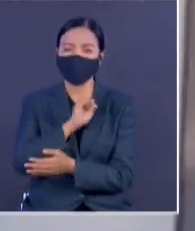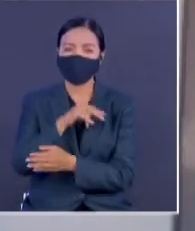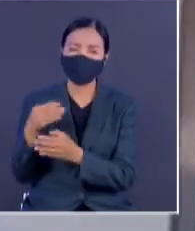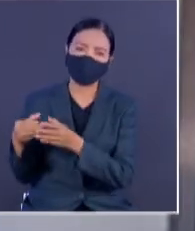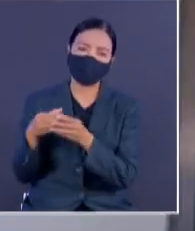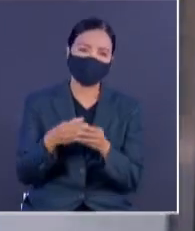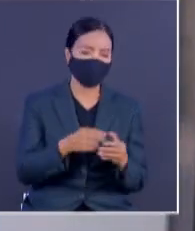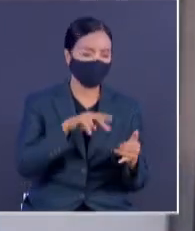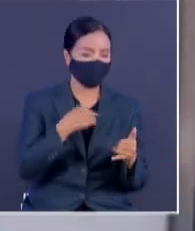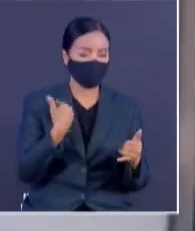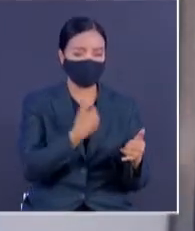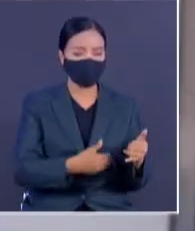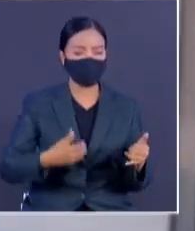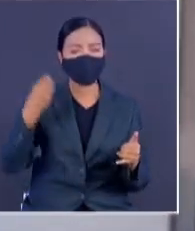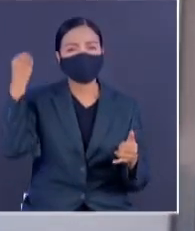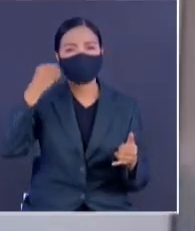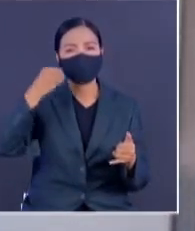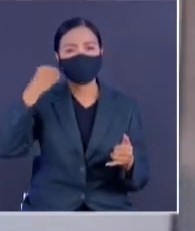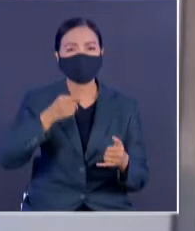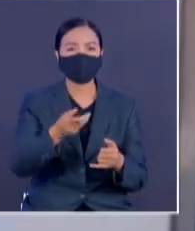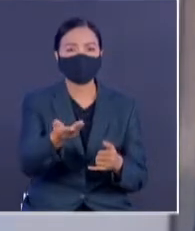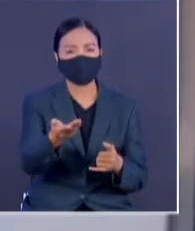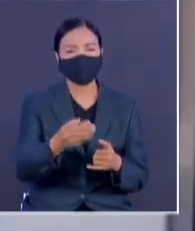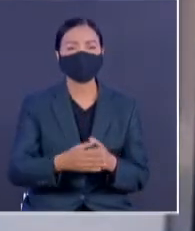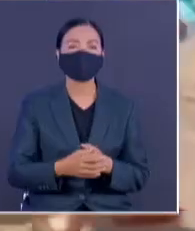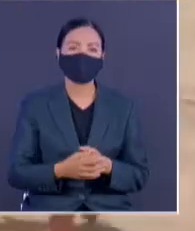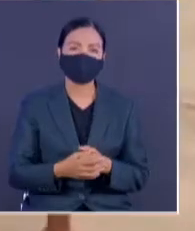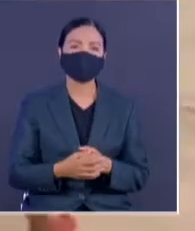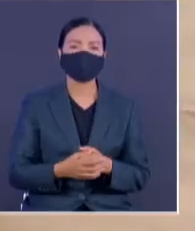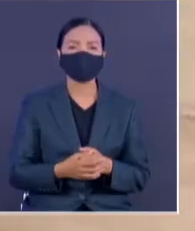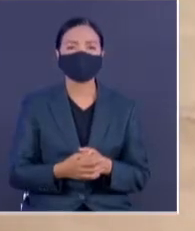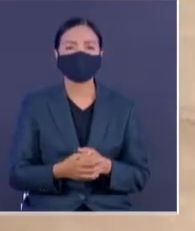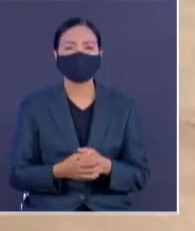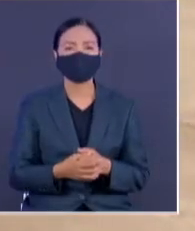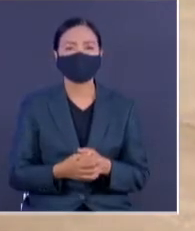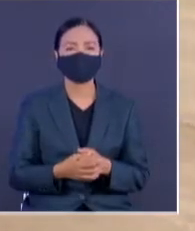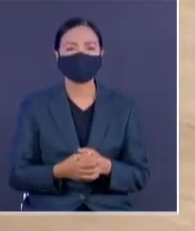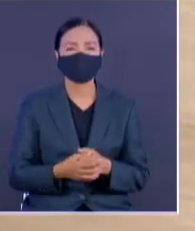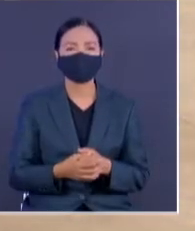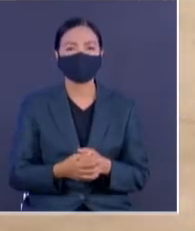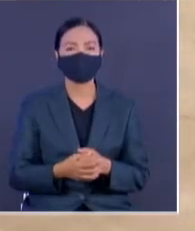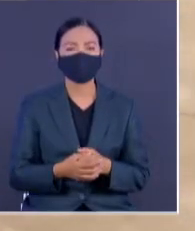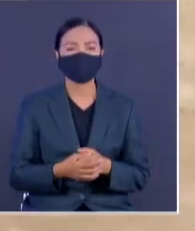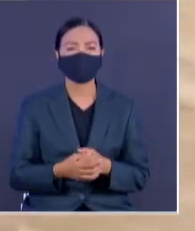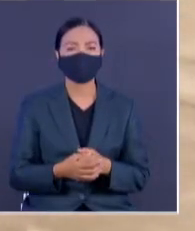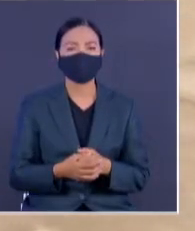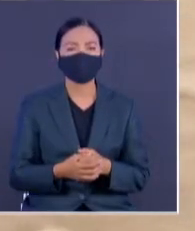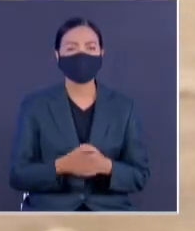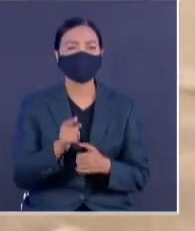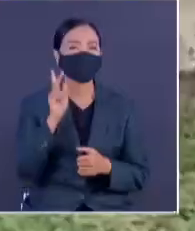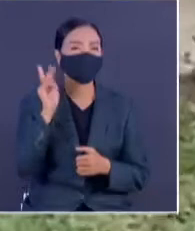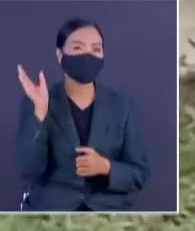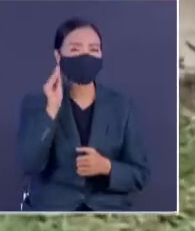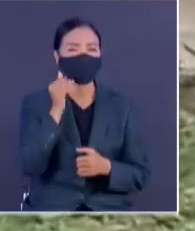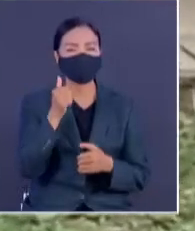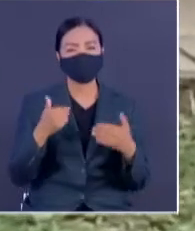รวจสุขภาพให้ทุกวันเลยนะคะ ครับ แบบนี้ก็ดีใจด้วยนะ คือคุณผู้ชมเองหลายท่านก็บอกว่าเป็นข่าวดีแล้วก็ดี